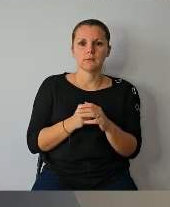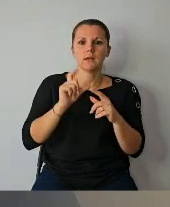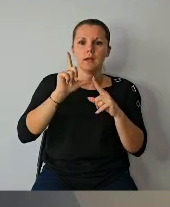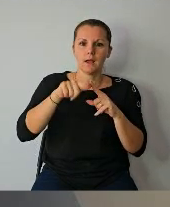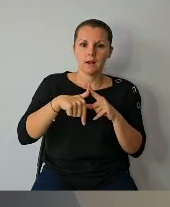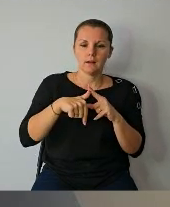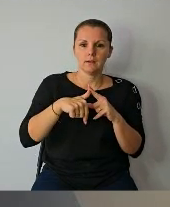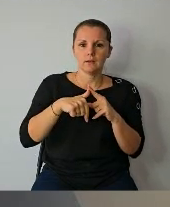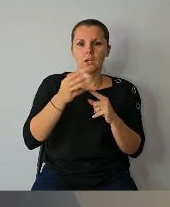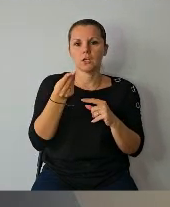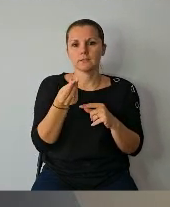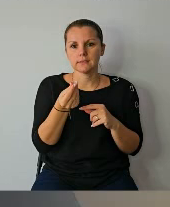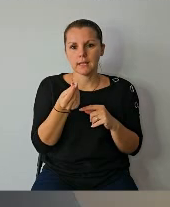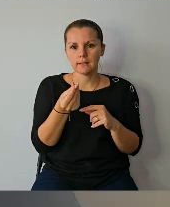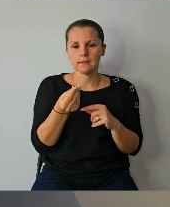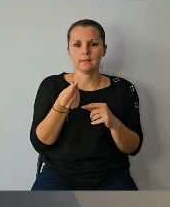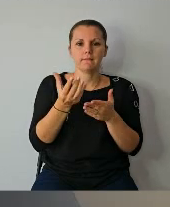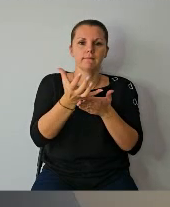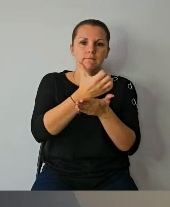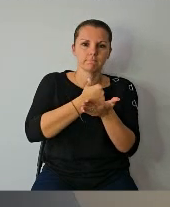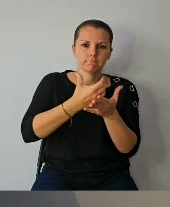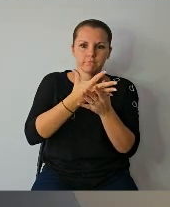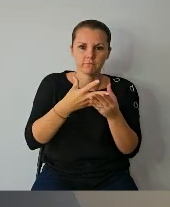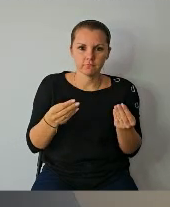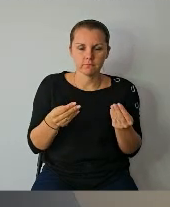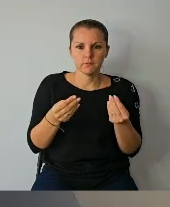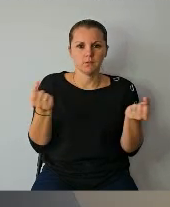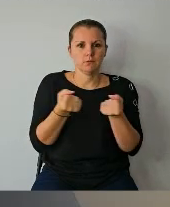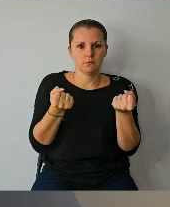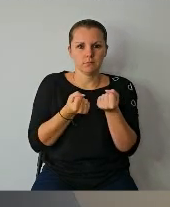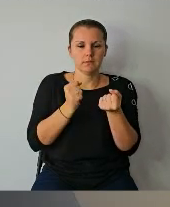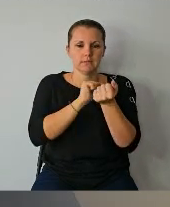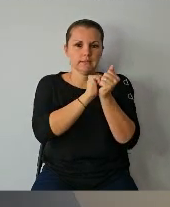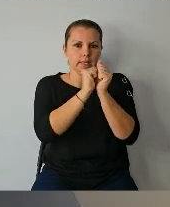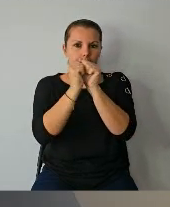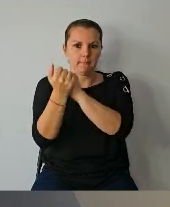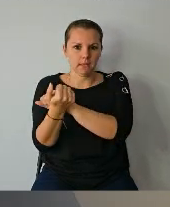kwoty, ceny, wynagrodzenia galopują, zmienia się